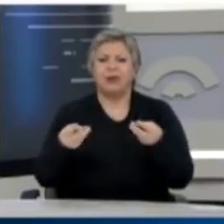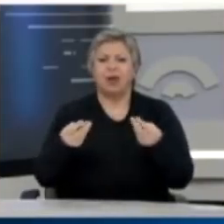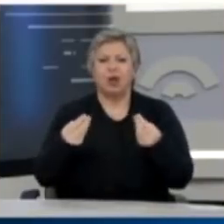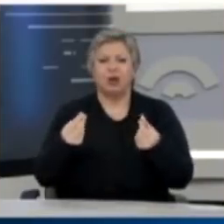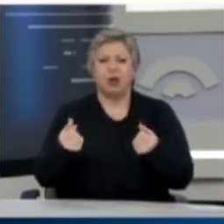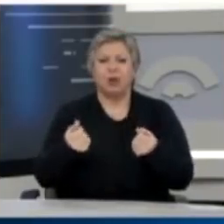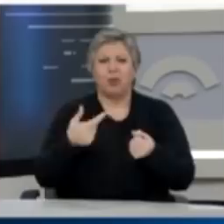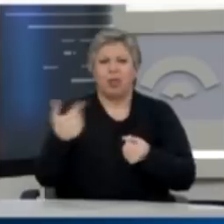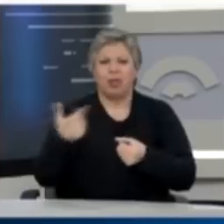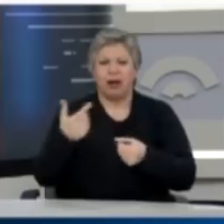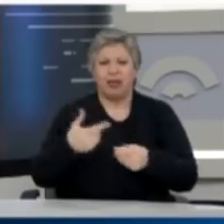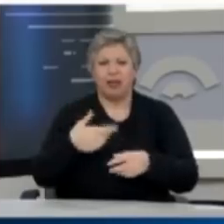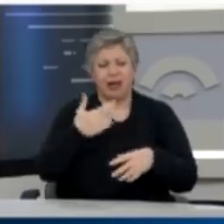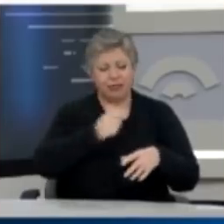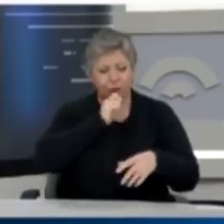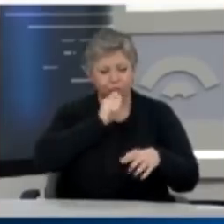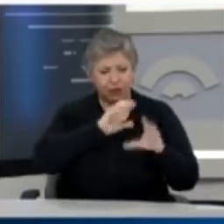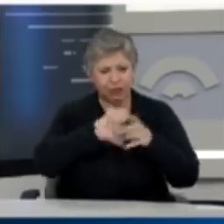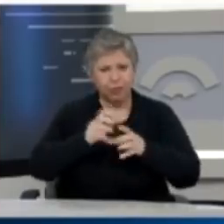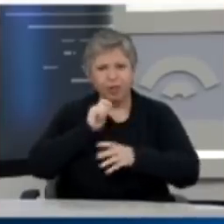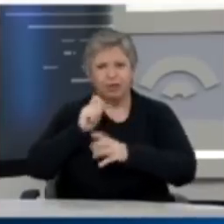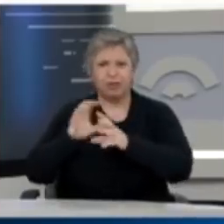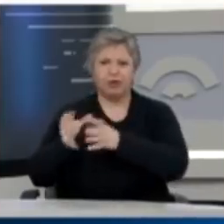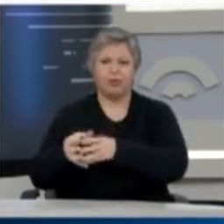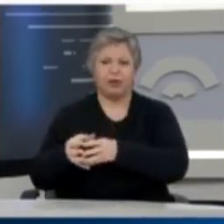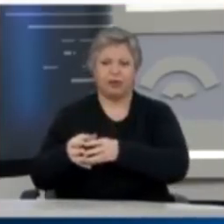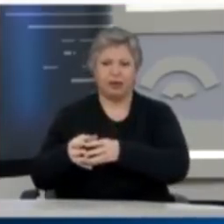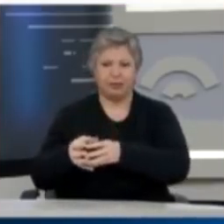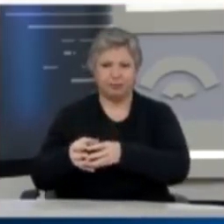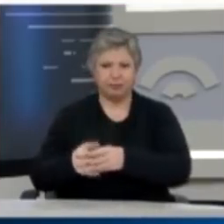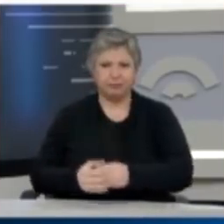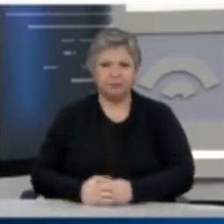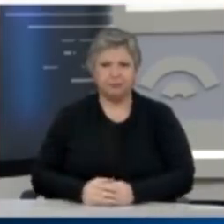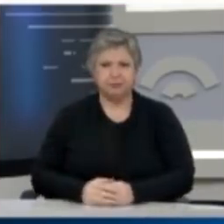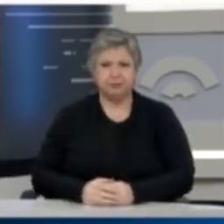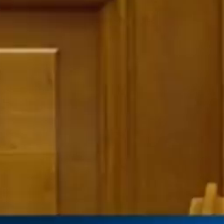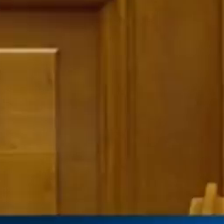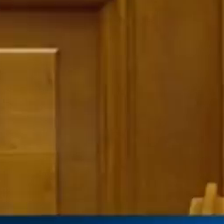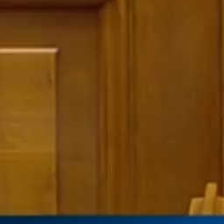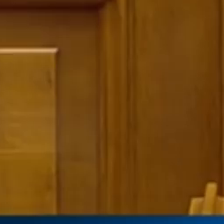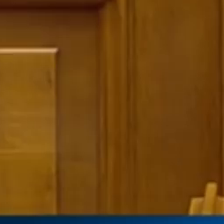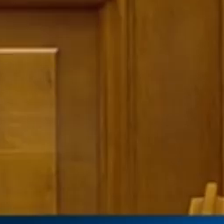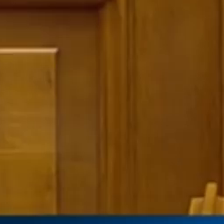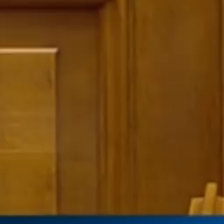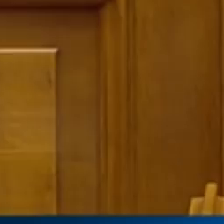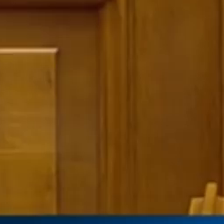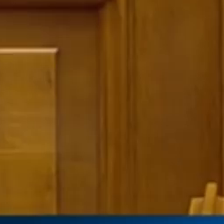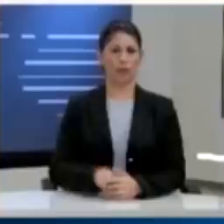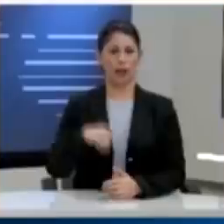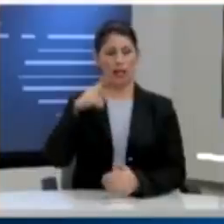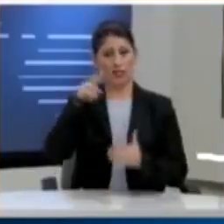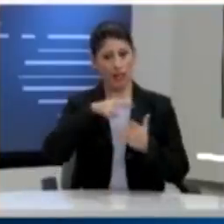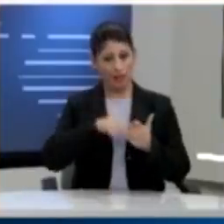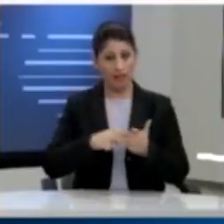και σοσιαλδημοκράτες. Διαβάσαμε την πρότασή σας, κύριοι του ΣΥΡΙΖΑ, αλλά και εσάς της Νέας Δημοκρατίας,